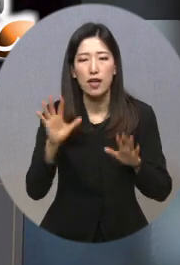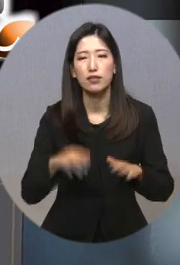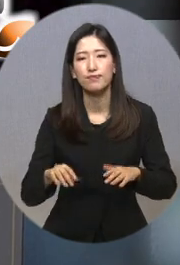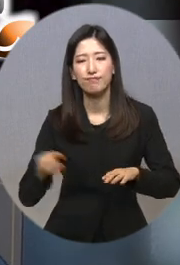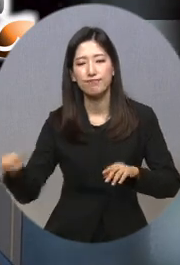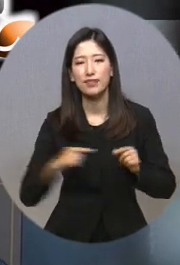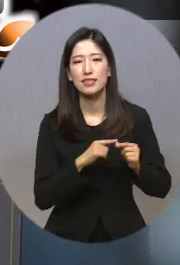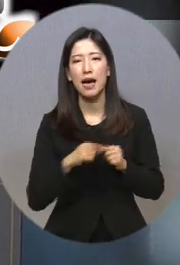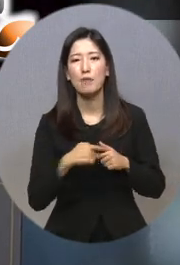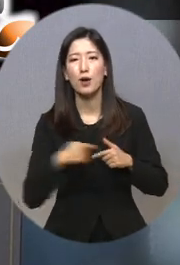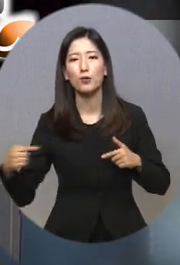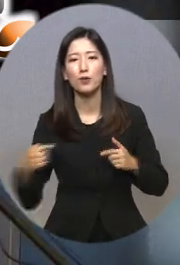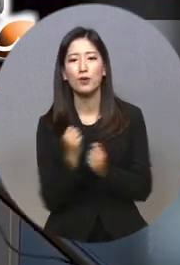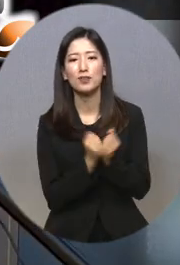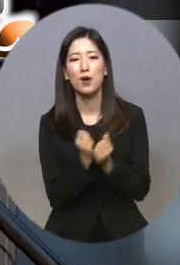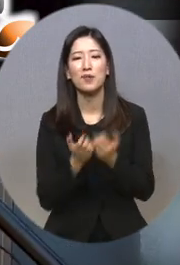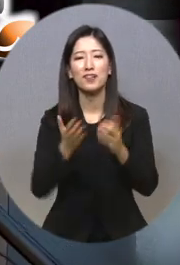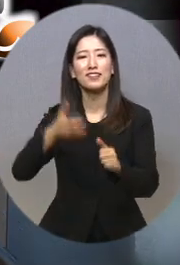좀.